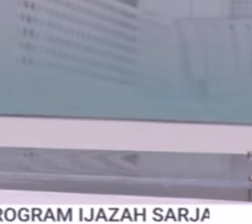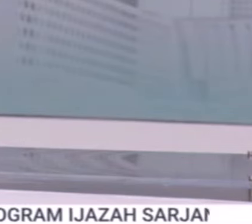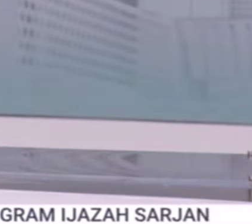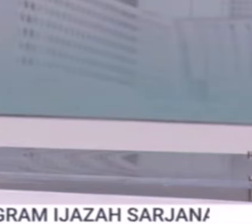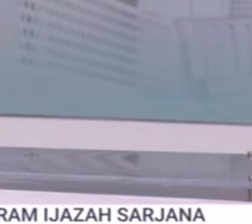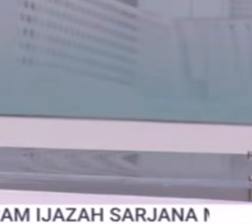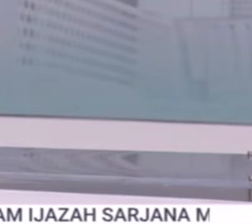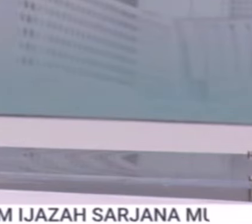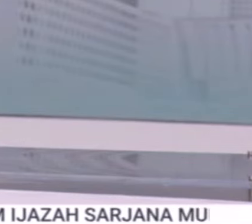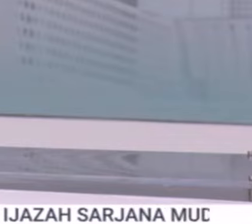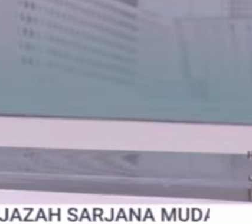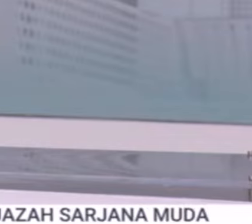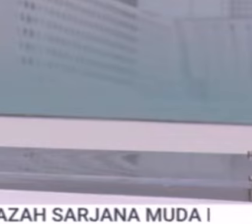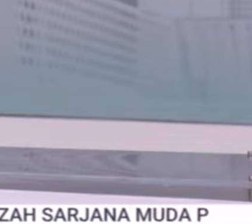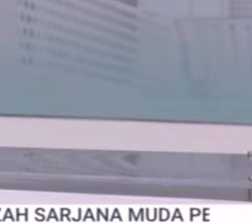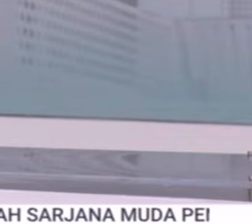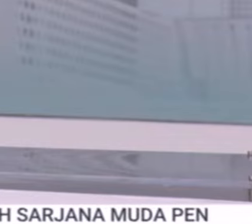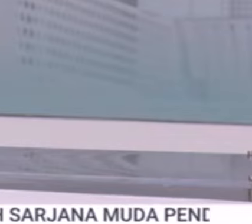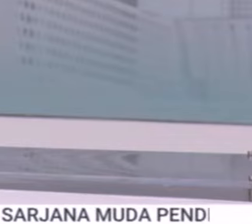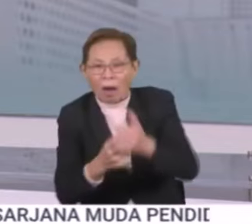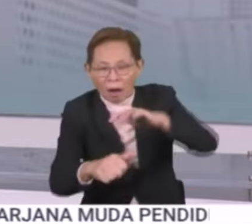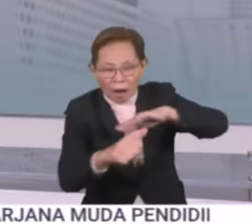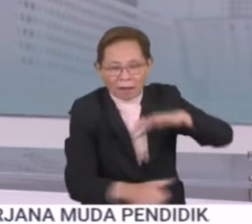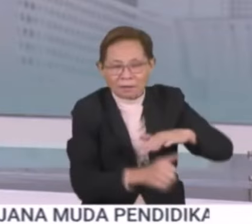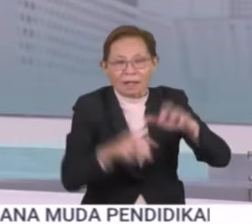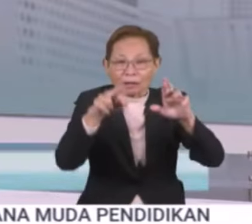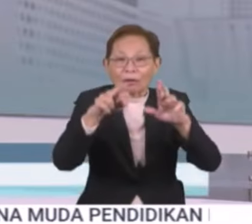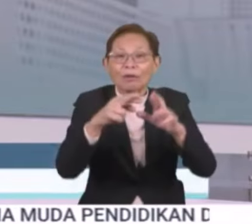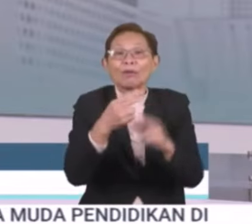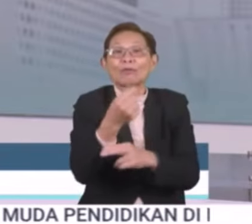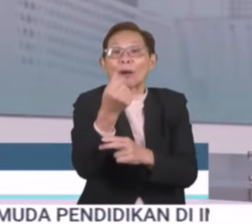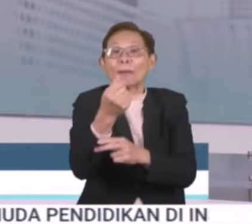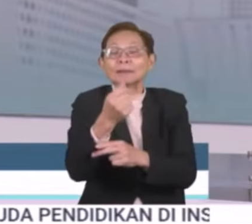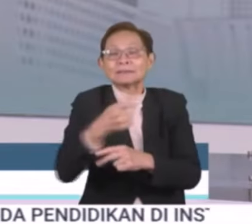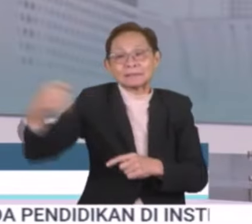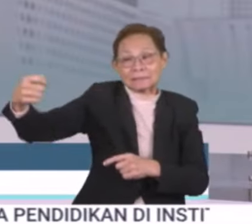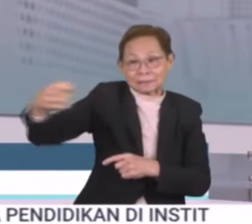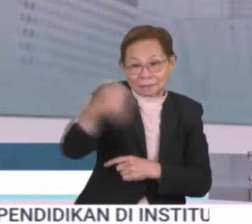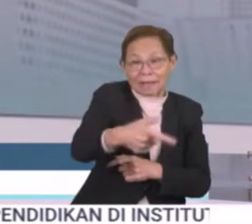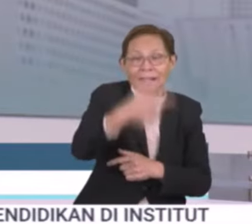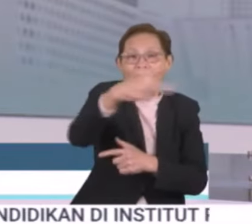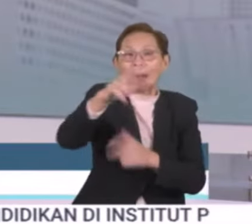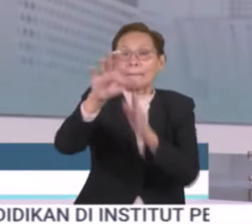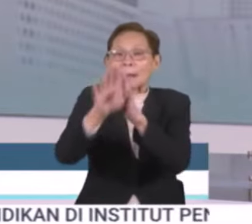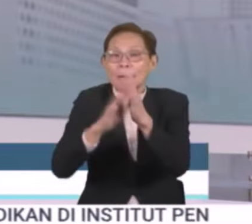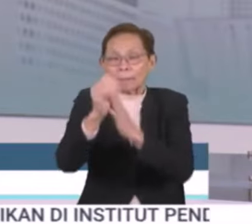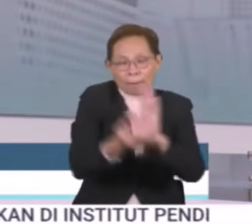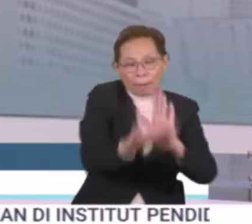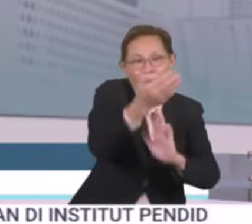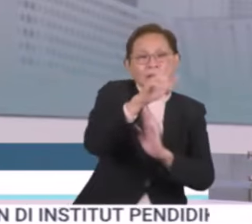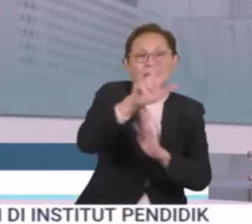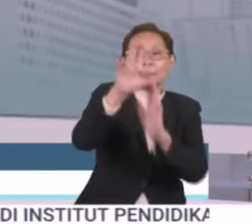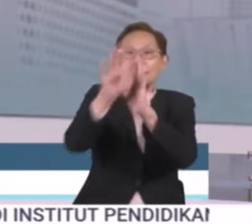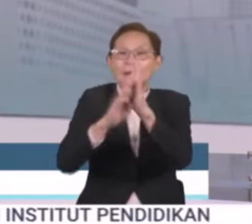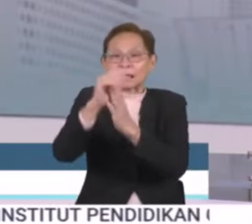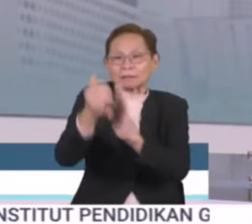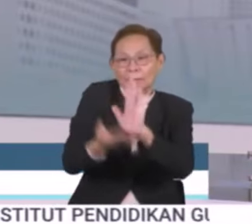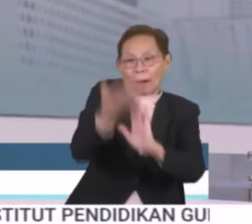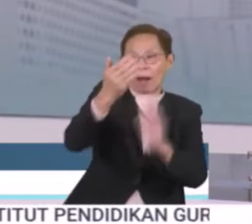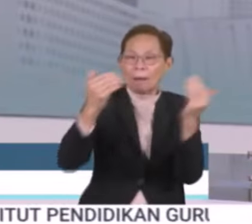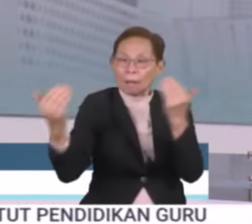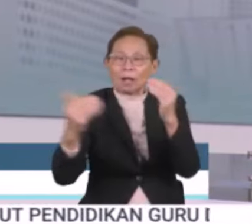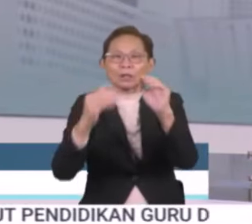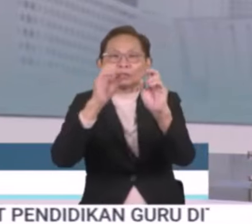tunai rahmah STR dan sumbangan asas rahmah SARA. RM13 bilion disalur, meningkat RM3 bilion